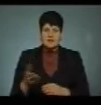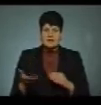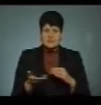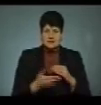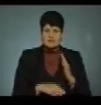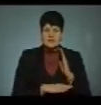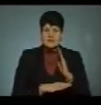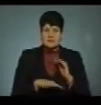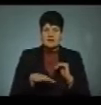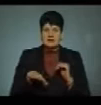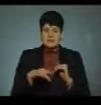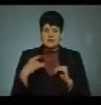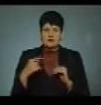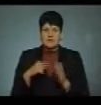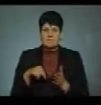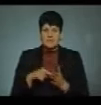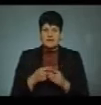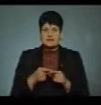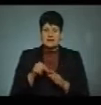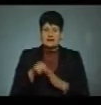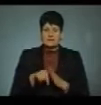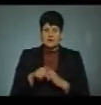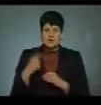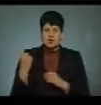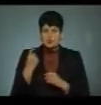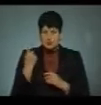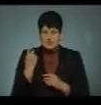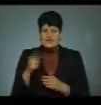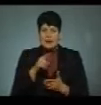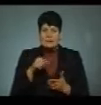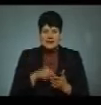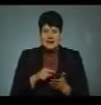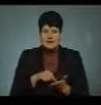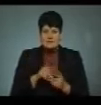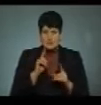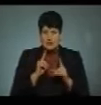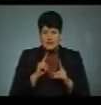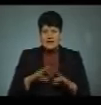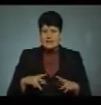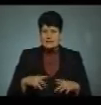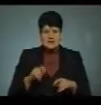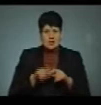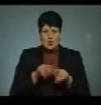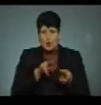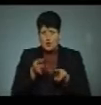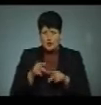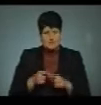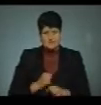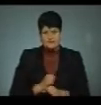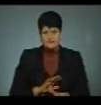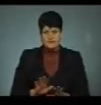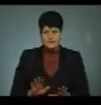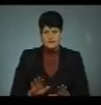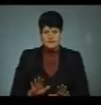на території міста – це є внутрігосподарське питання міської ради, і інспекція контроль за цим не здійснює.